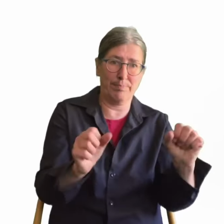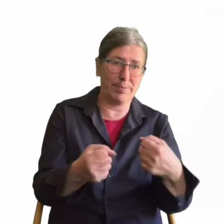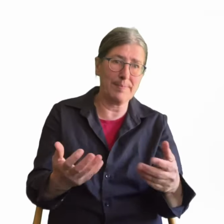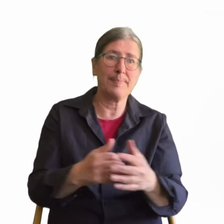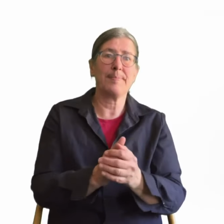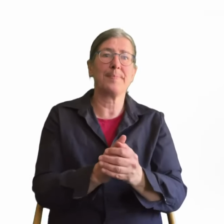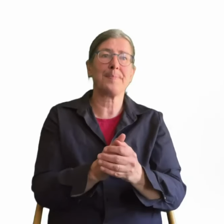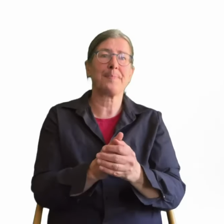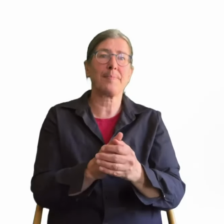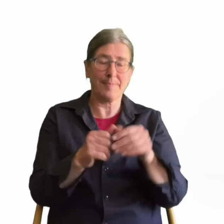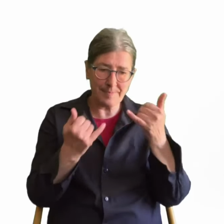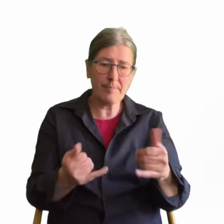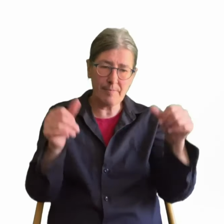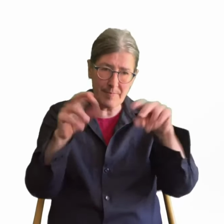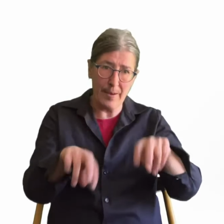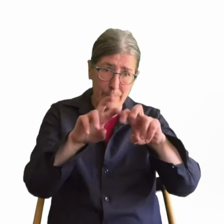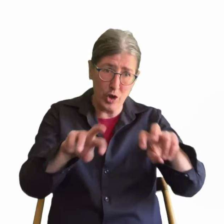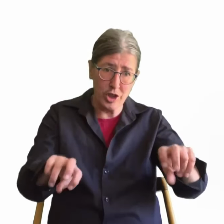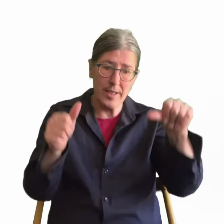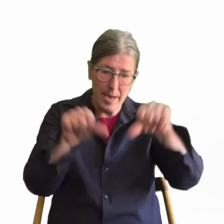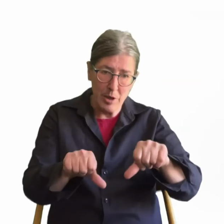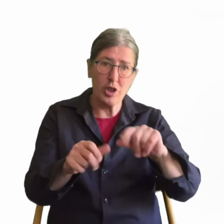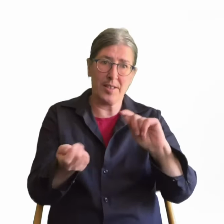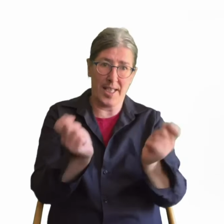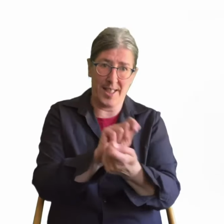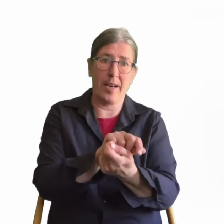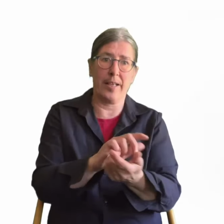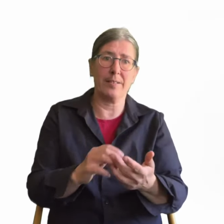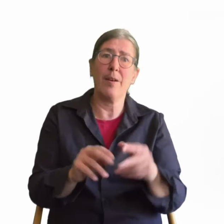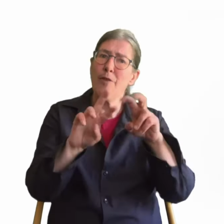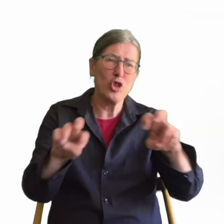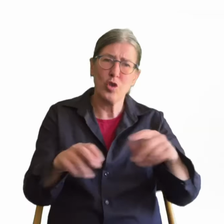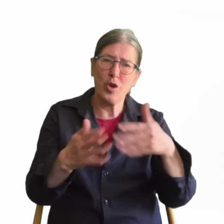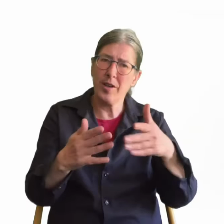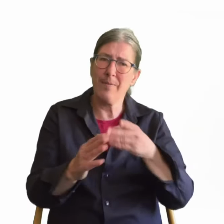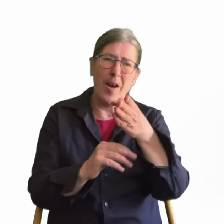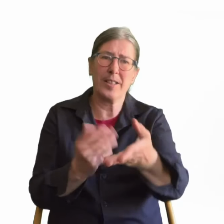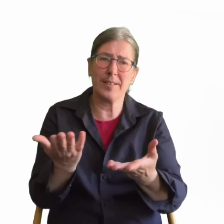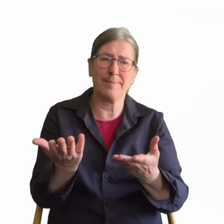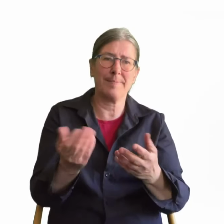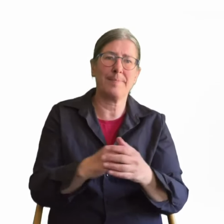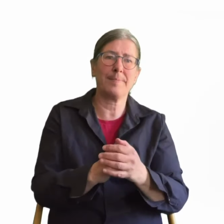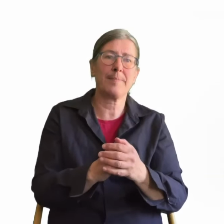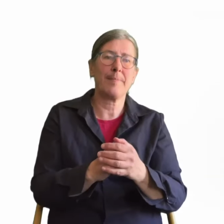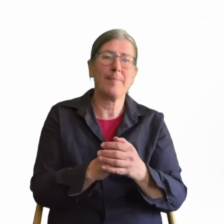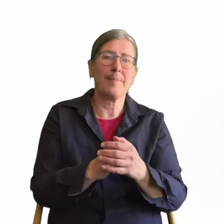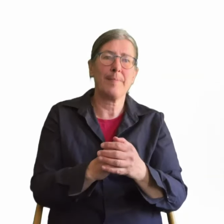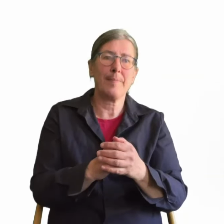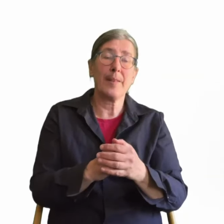kann. Geforscht wird am sogenannten chemischen Recycling, aber die Forschung ist noch nicht weit genug.